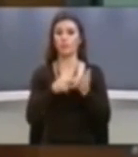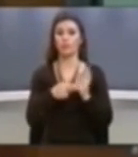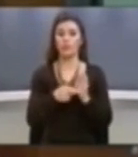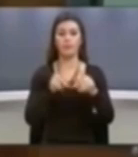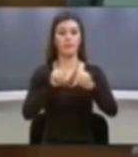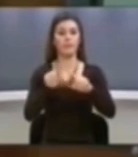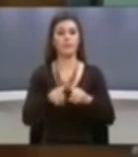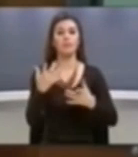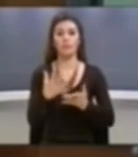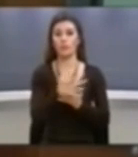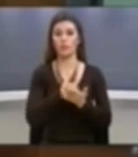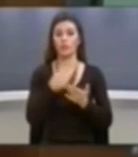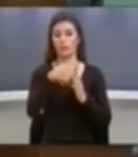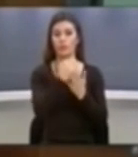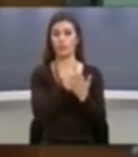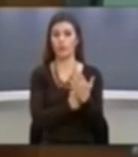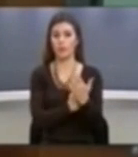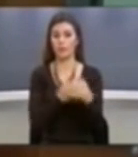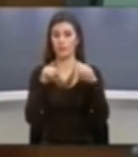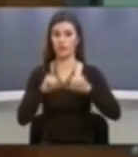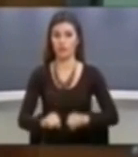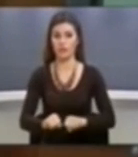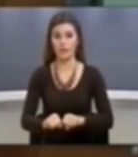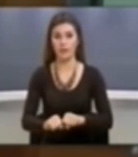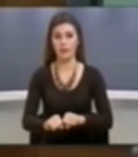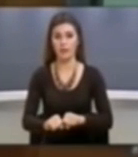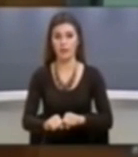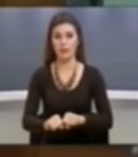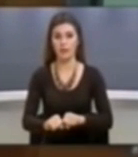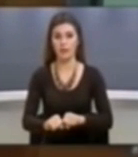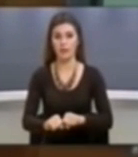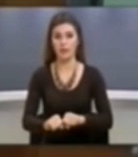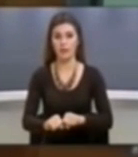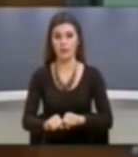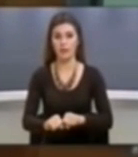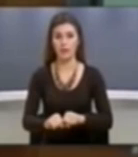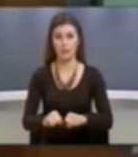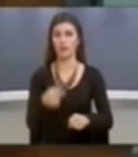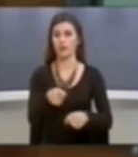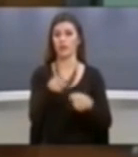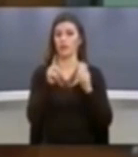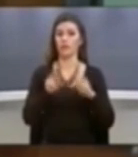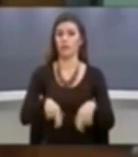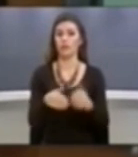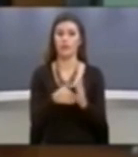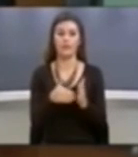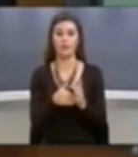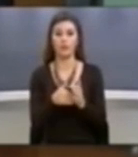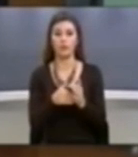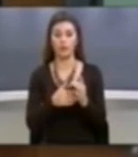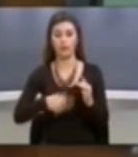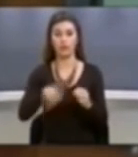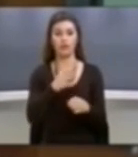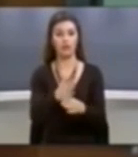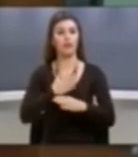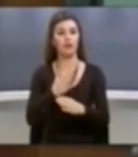programit qeverisës, përmes mobilizimit dhe natyrisht se kemi nevojë që të kemi përkrahjen